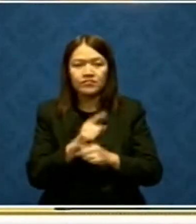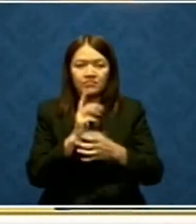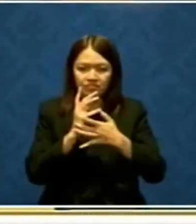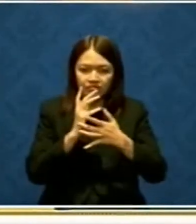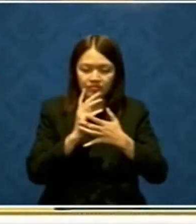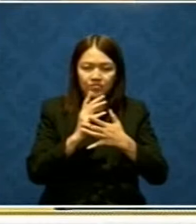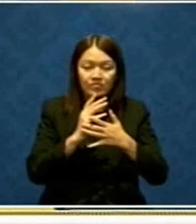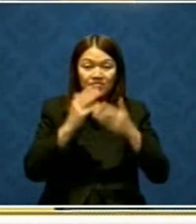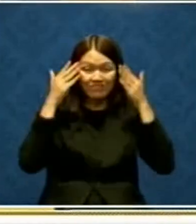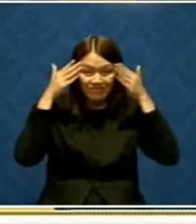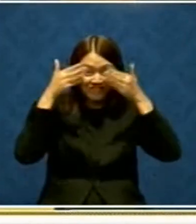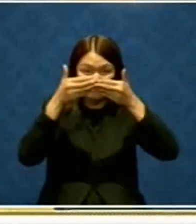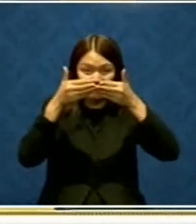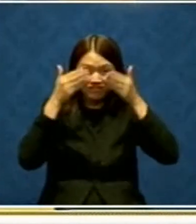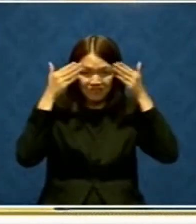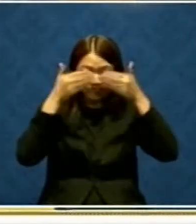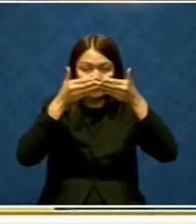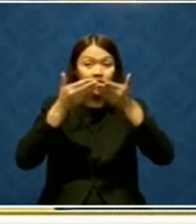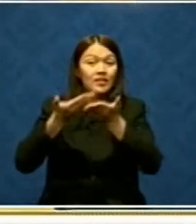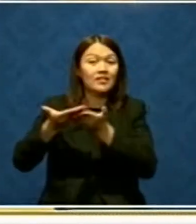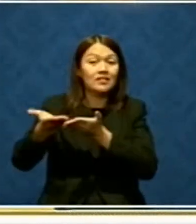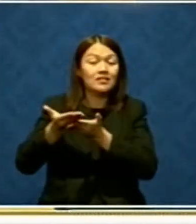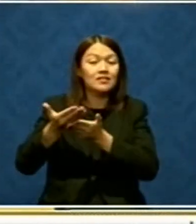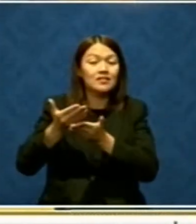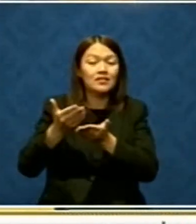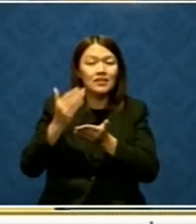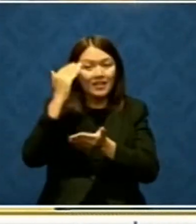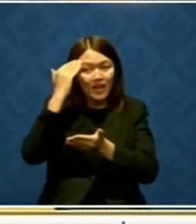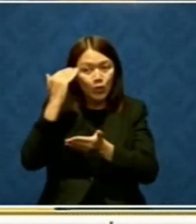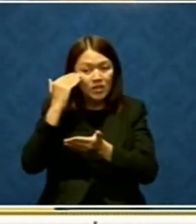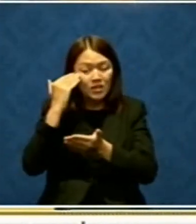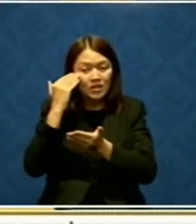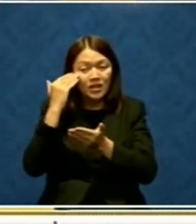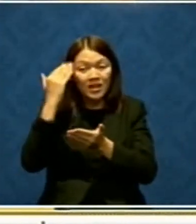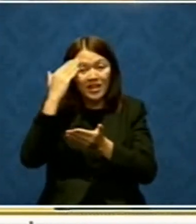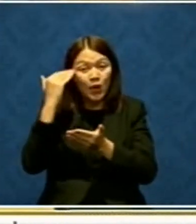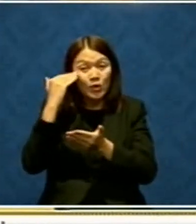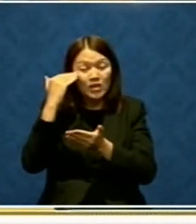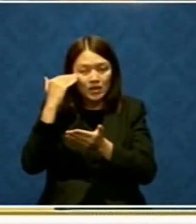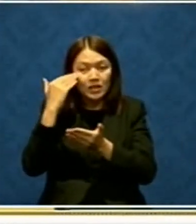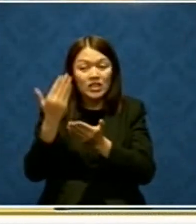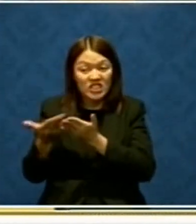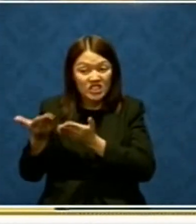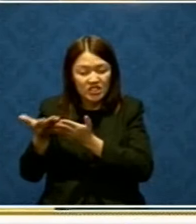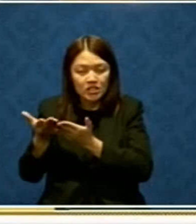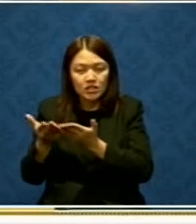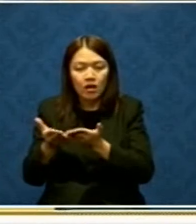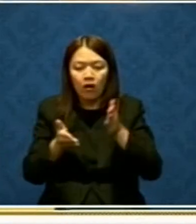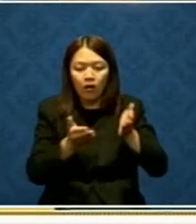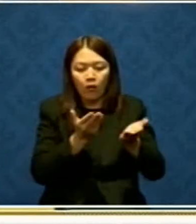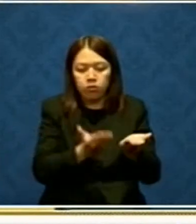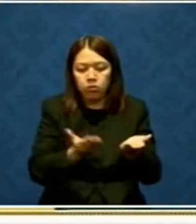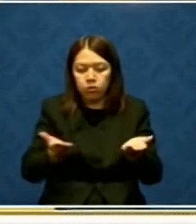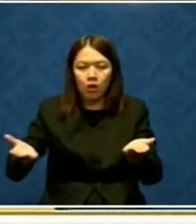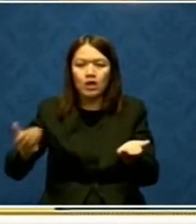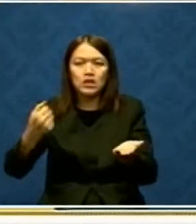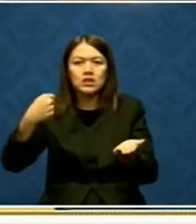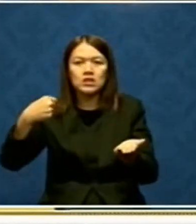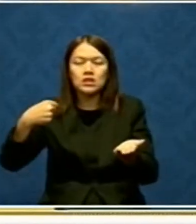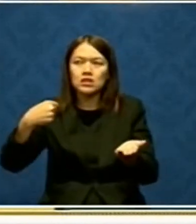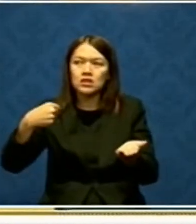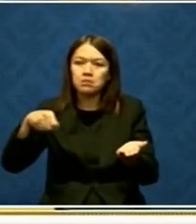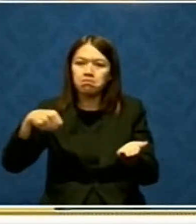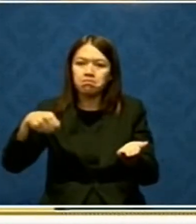นีเซียครับที่เพิ่งซื้อเรือดำน้ำจากเกาหลี10ลำเกาหลีใต้นะครับผลิตเรือดำน้ำขายอินโดนีเซียแต่ก่อนหน้านั้นท่านประธ